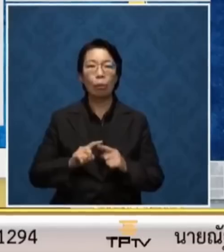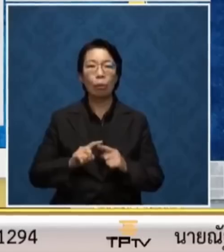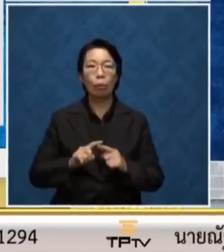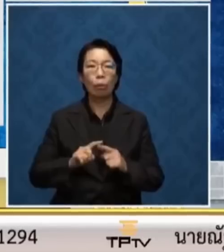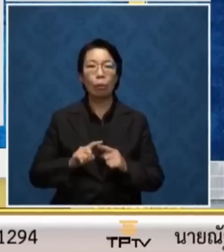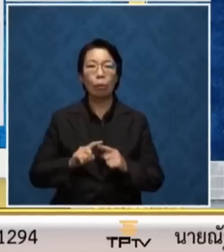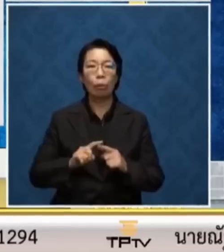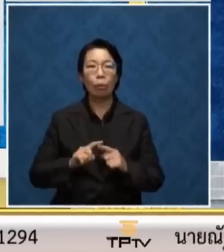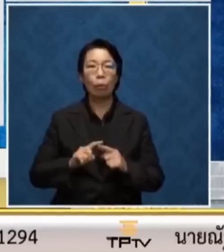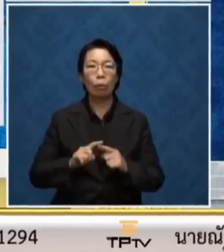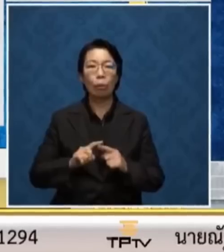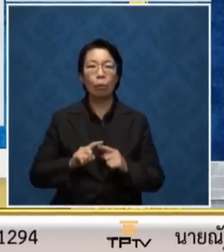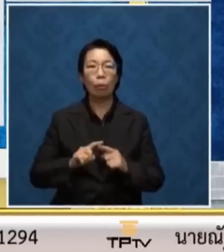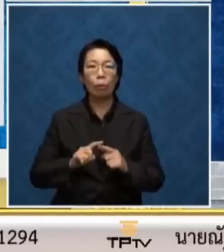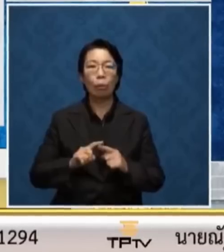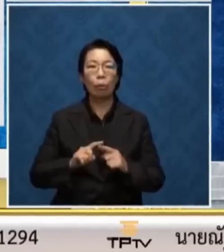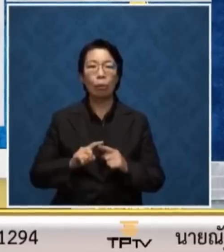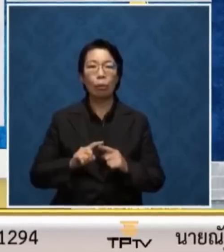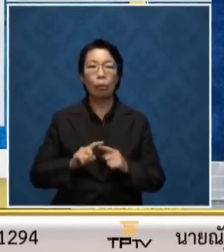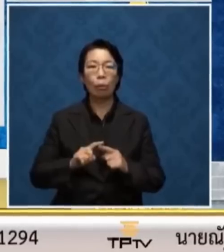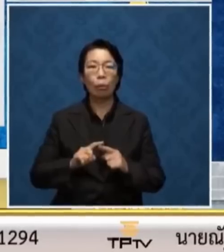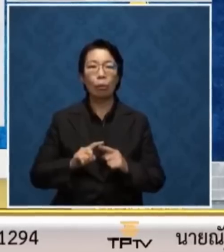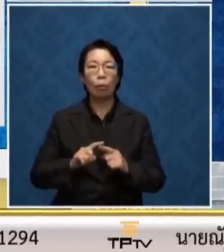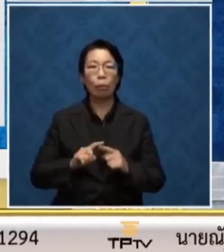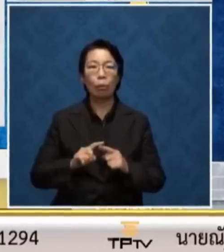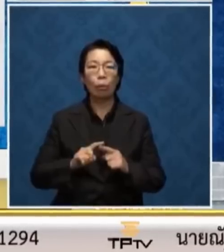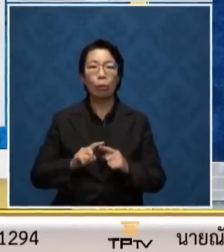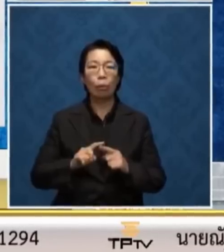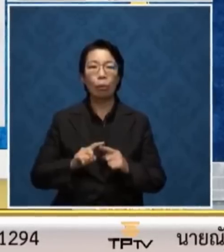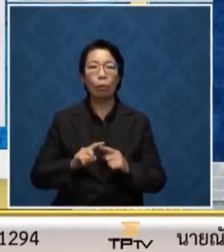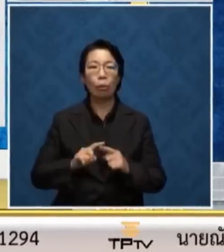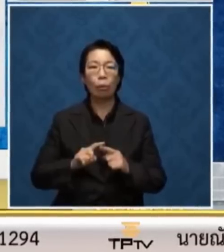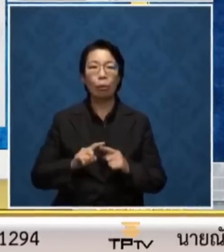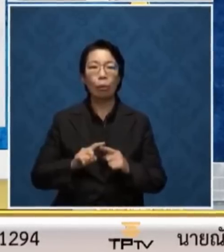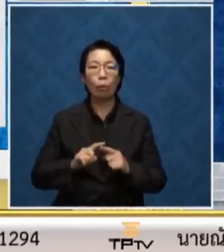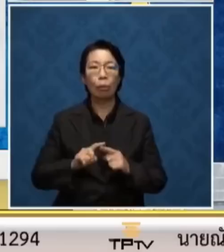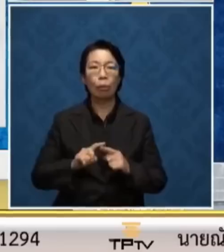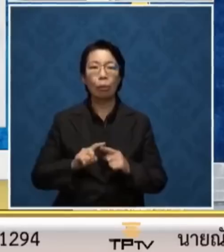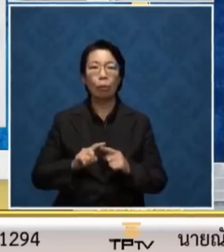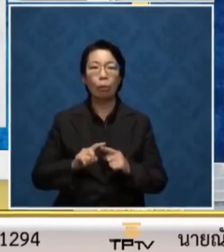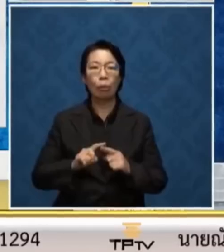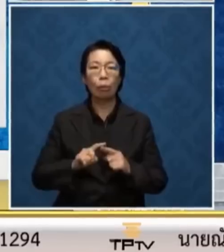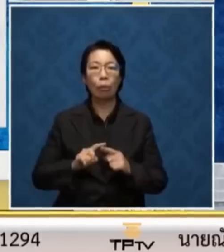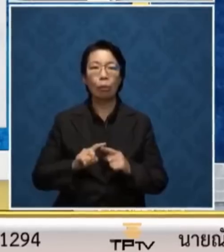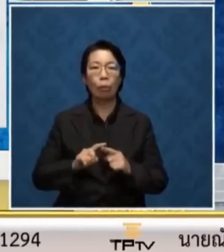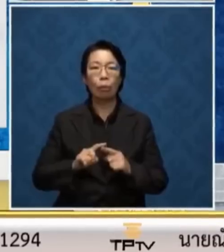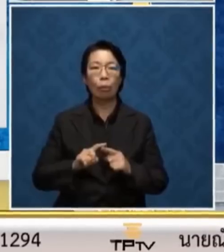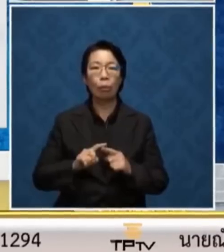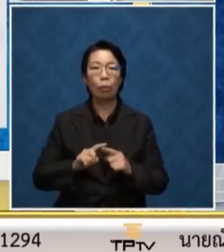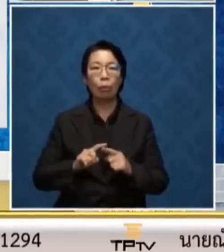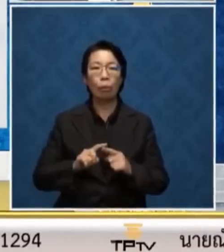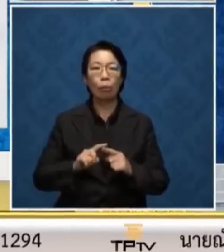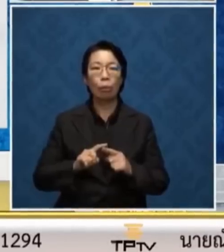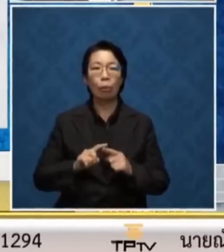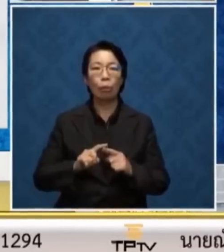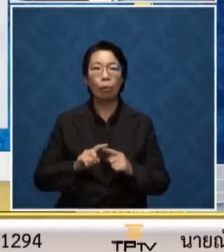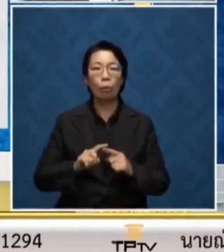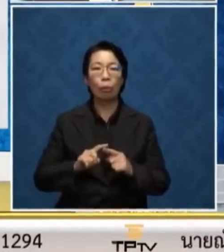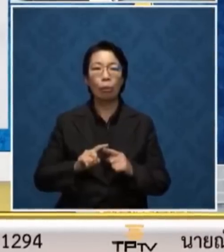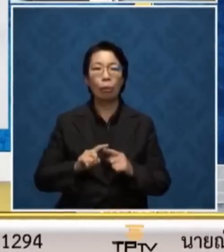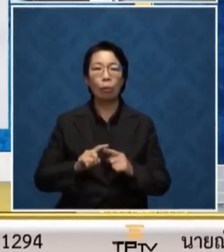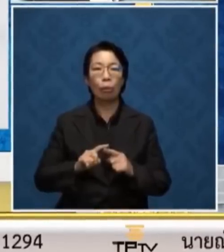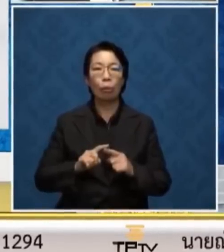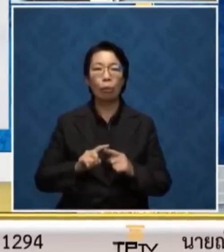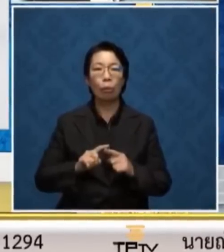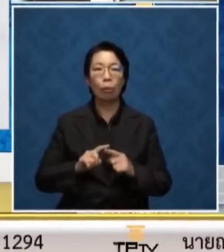ากเชื้อเพลิงขยะอุตสาหกรรมขนาดเล็กมากได้อยู่หรือไม่หรือถึงแม้ว่าโรงไฟฟ้าจากเชื้อเพลิงขยะอุตสาหกรรมทั้ง